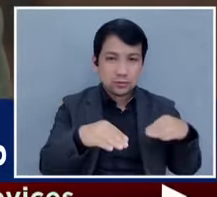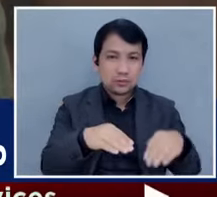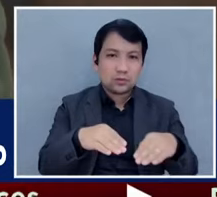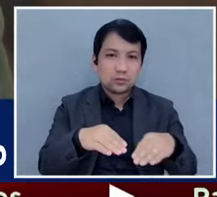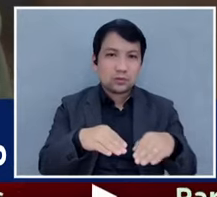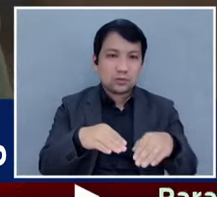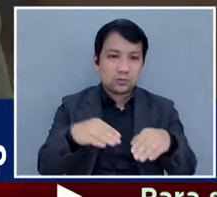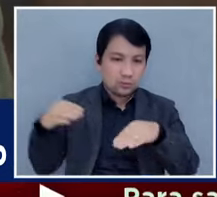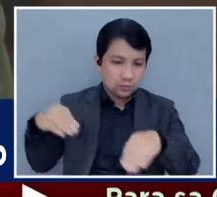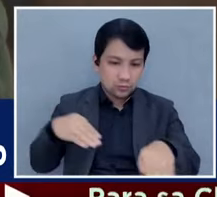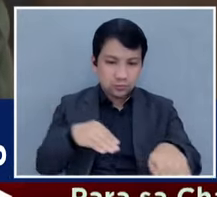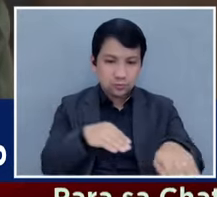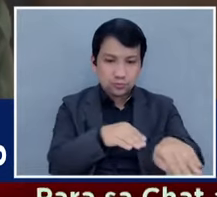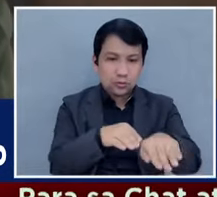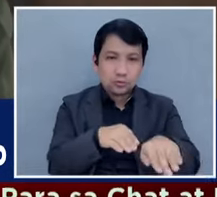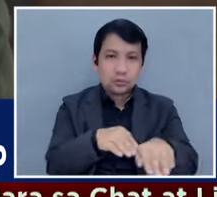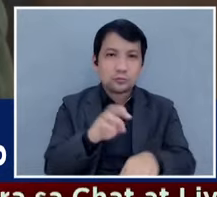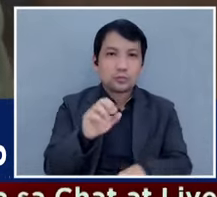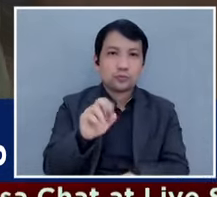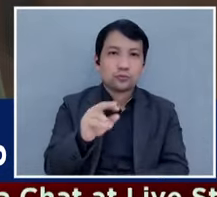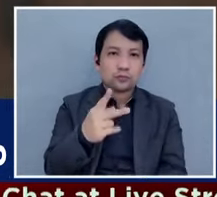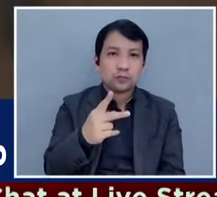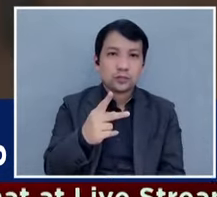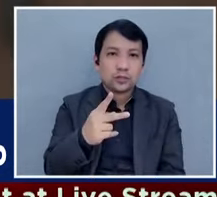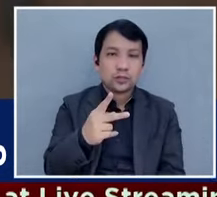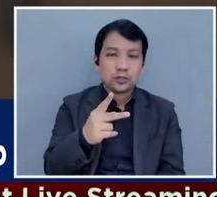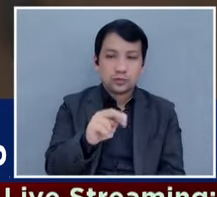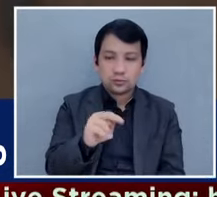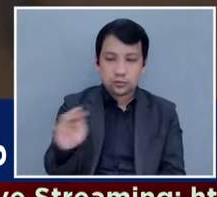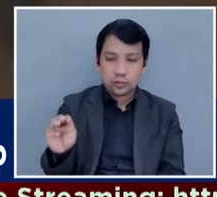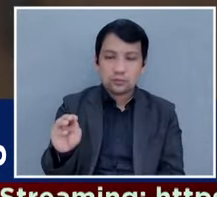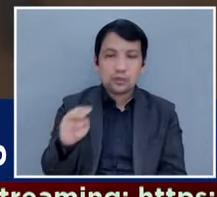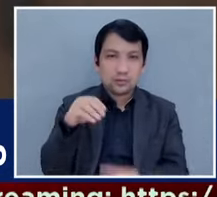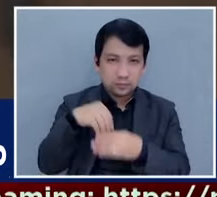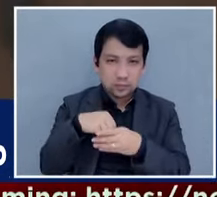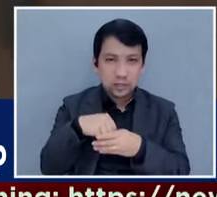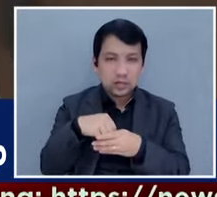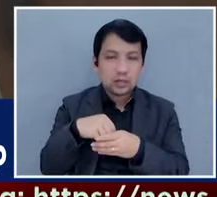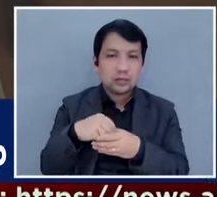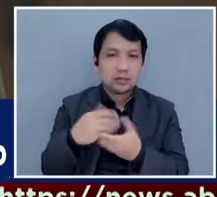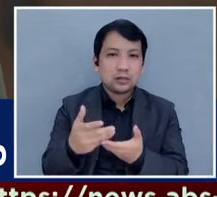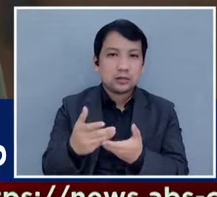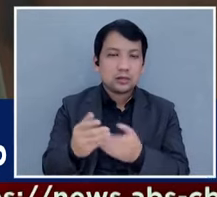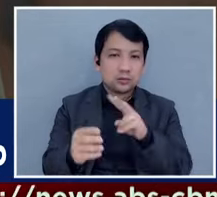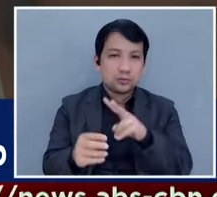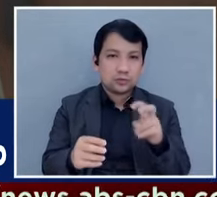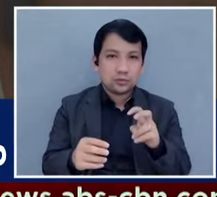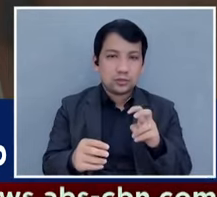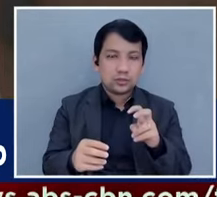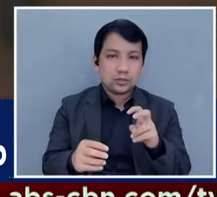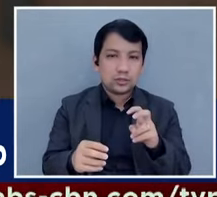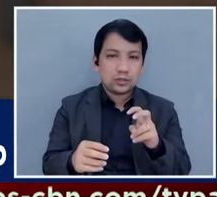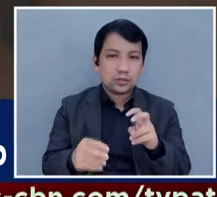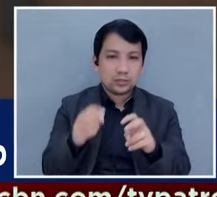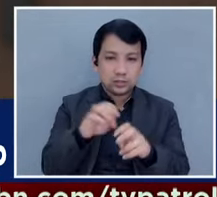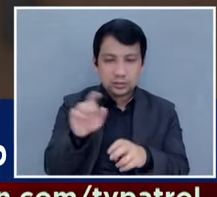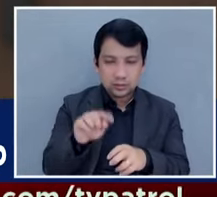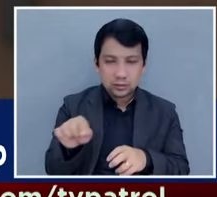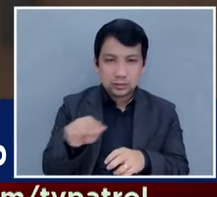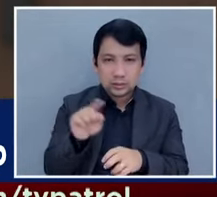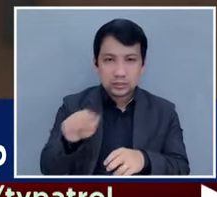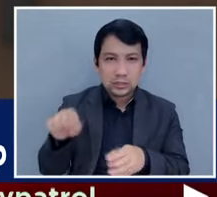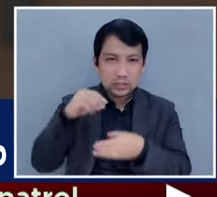which is beyond 12 nautical miles, but within our 200 nautical mile EEZ.